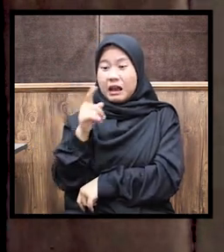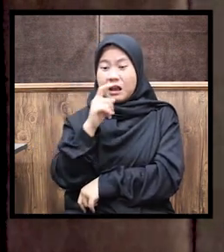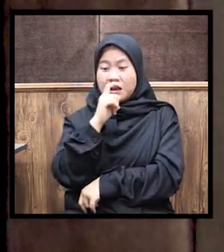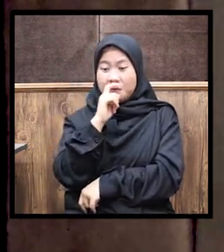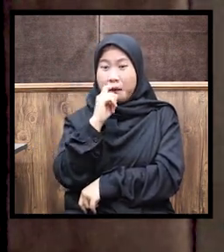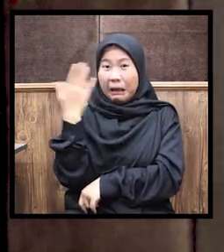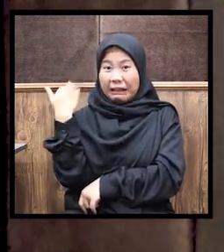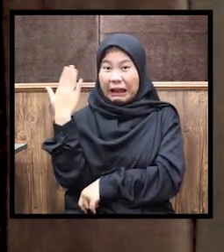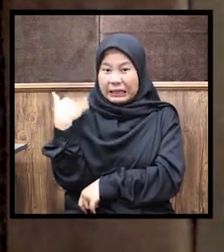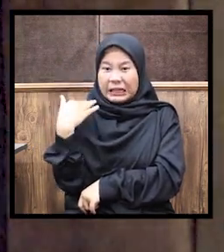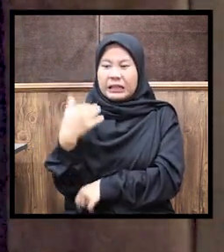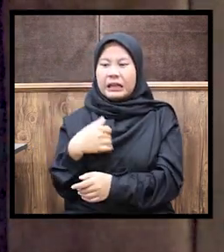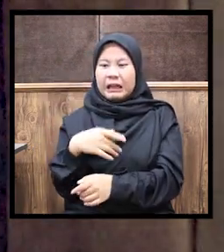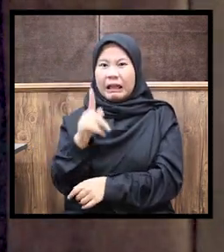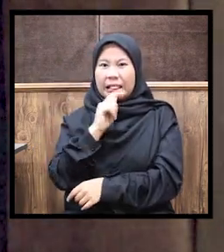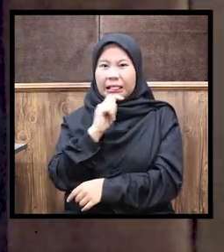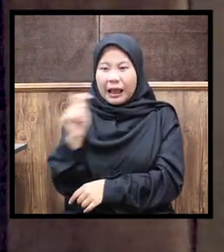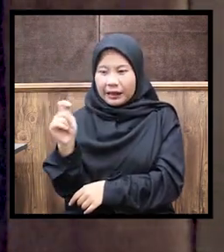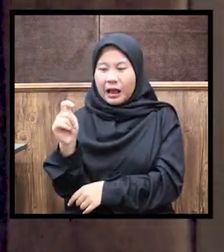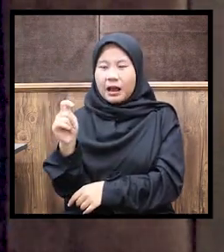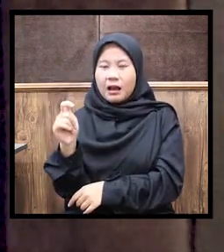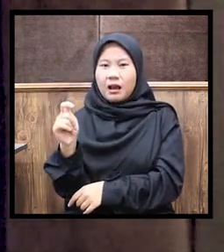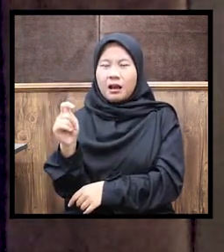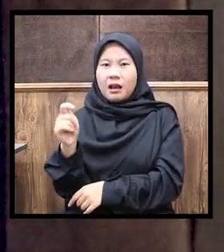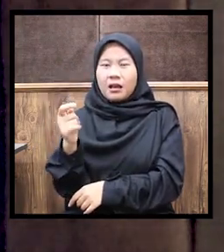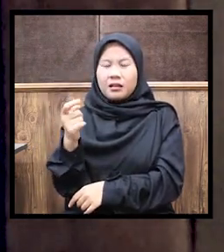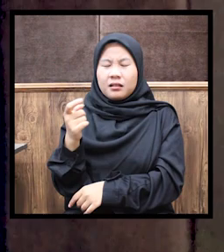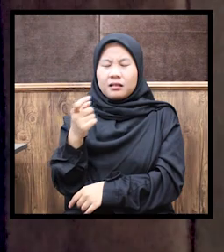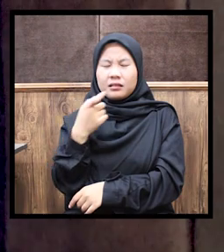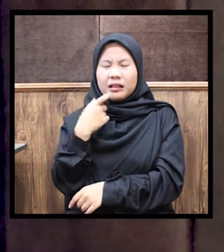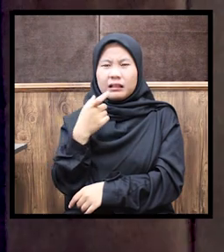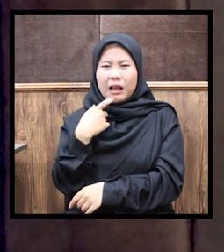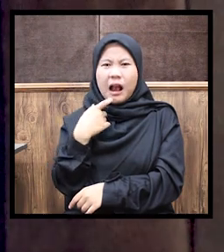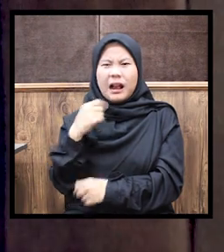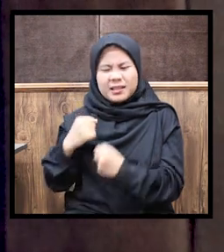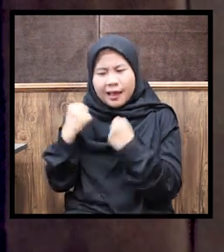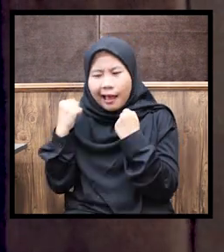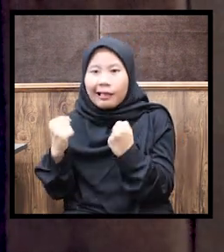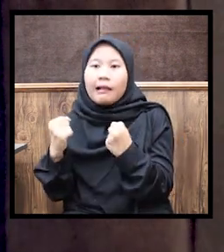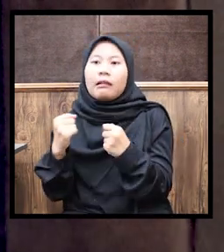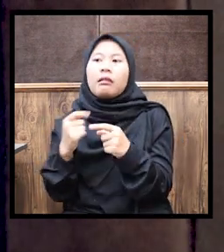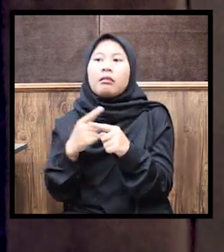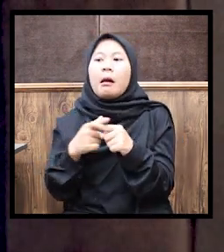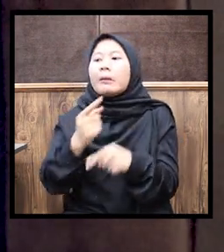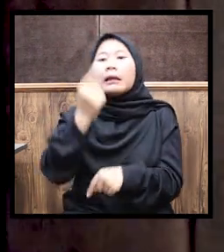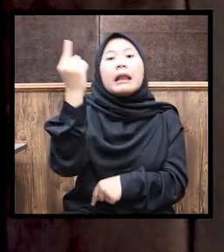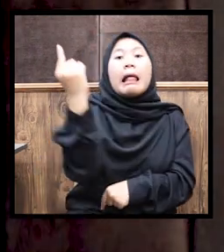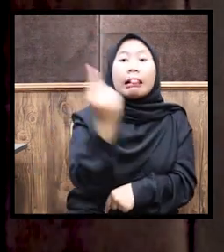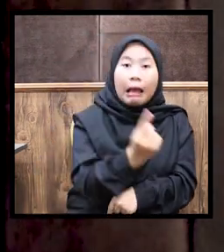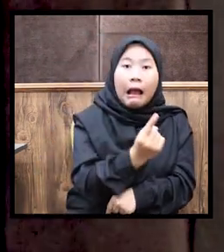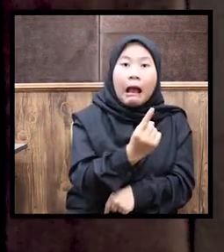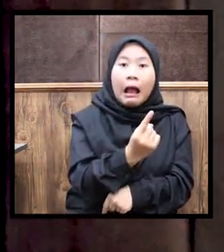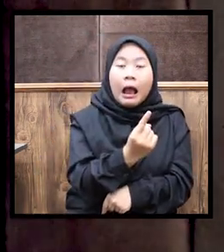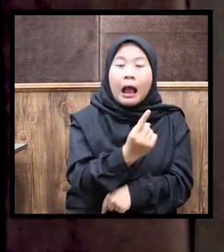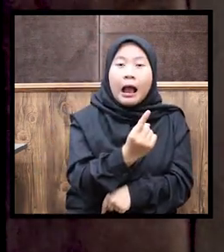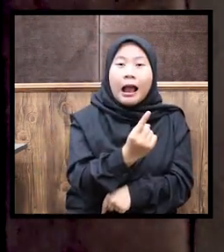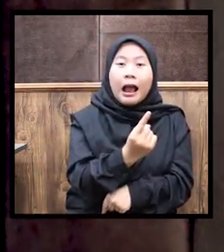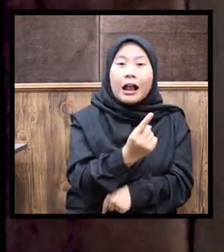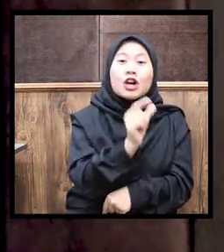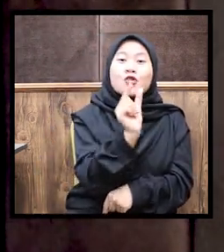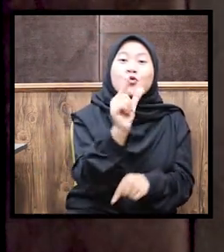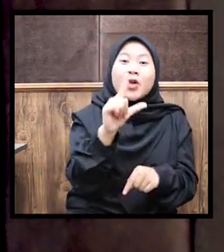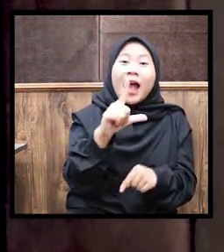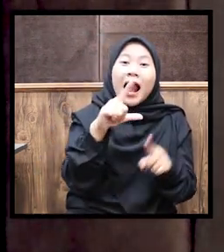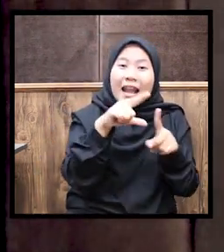itu menanyakan tentang Bapak penyerang disabil itu menanyakan tentang kesehatan jaminan kesehatan tapi ternyata tanyanya ke